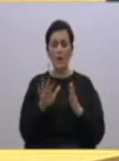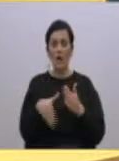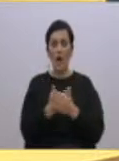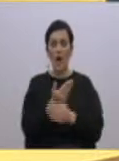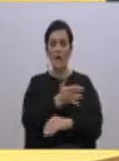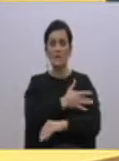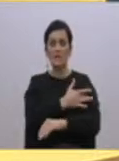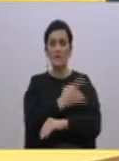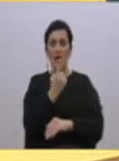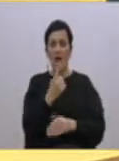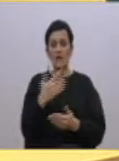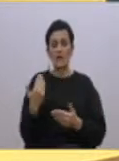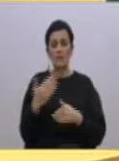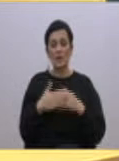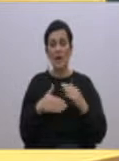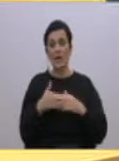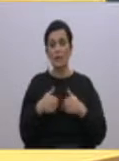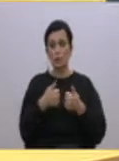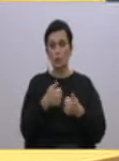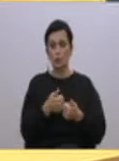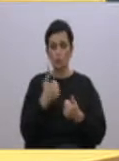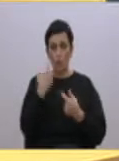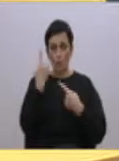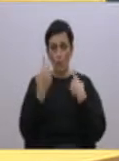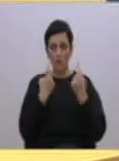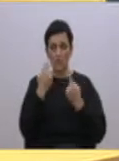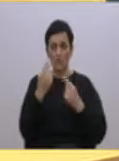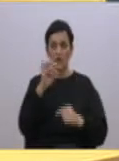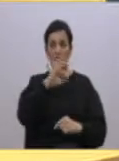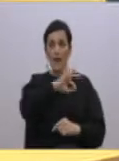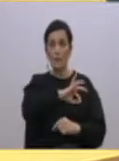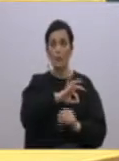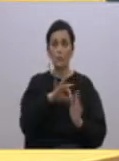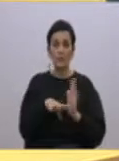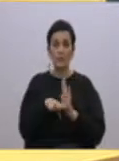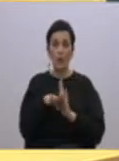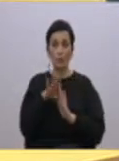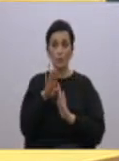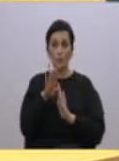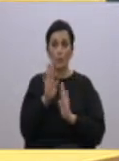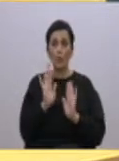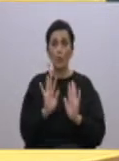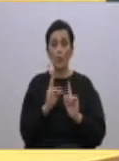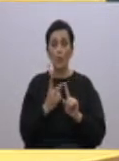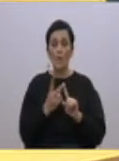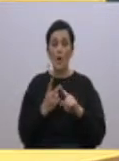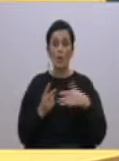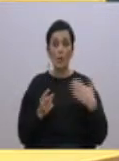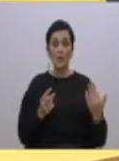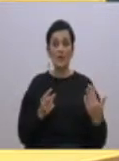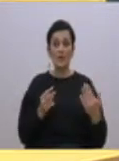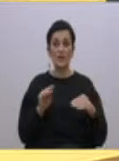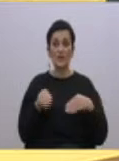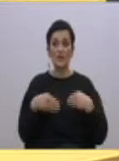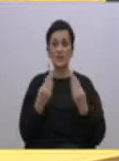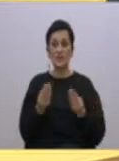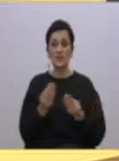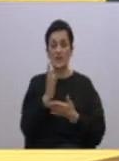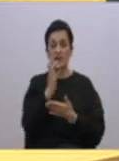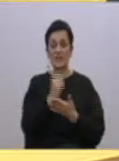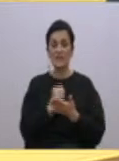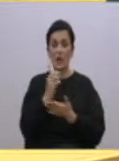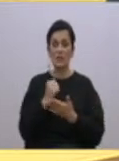რაც ერთის მხრივ ხელს უწყობს მონაცემთა გამოყენების გაუმჯობესებას, ხოლო მეორეს მხრივ იძლევა